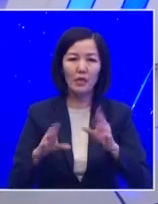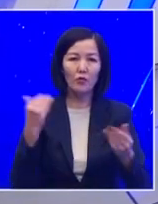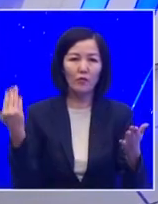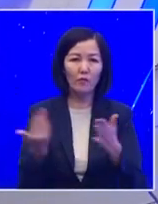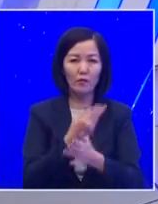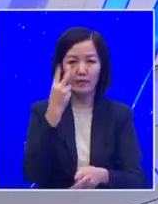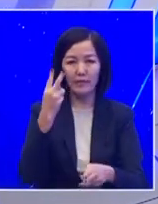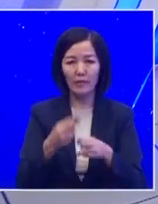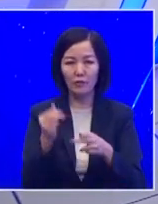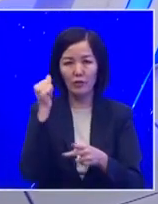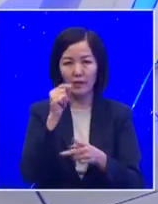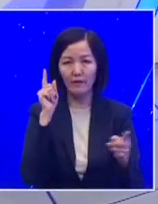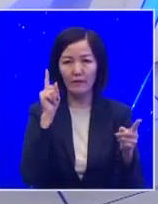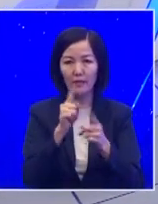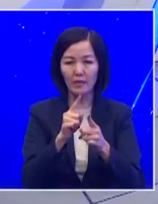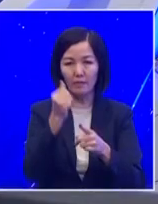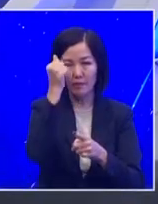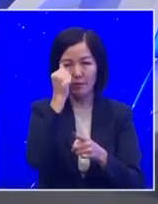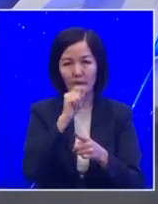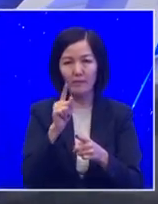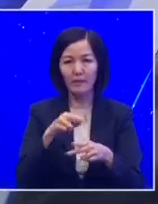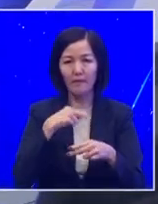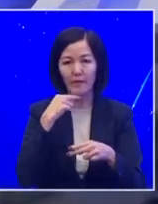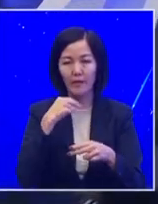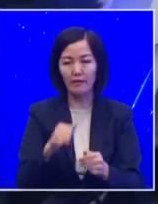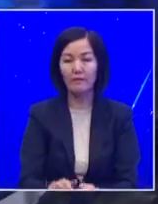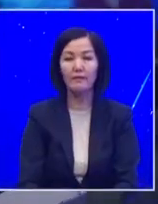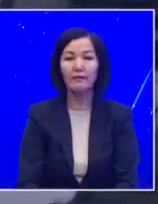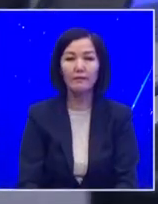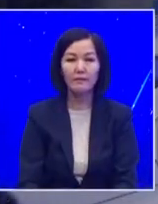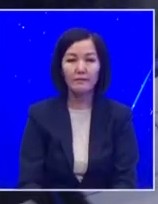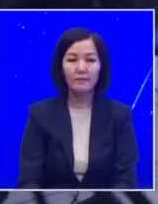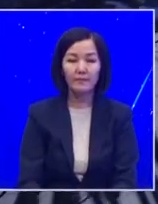Это была последняя информация на сегодня. Спасибо за внимание. Всего доброго.